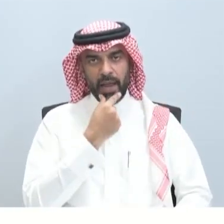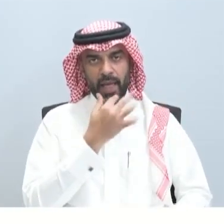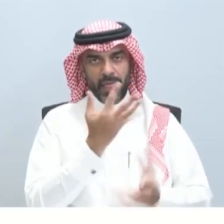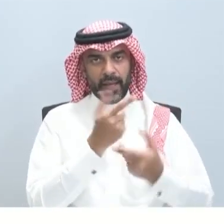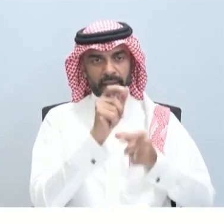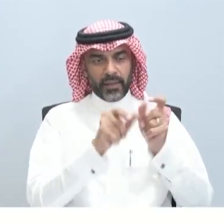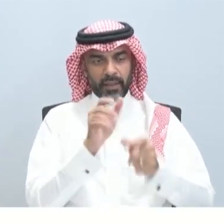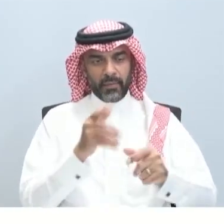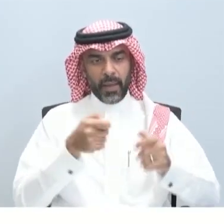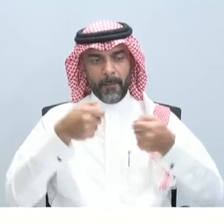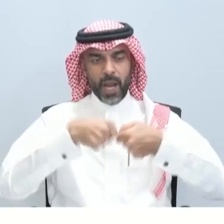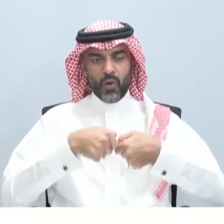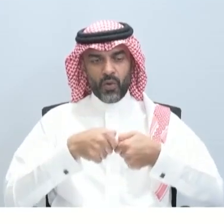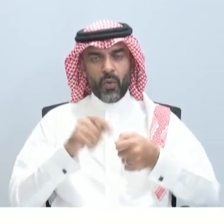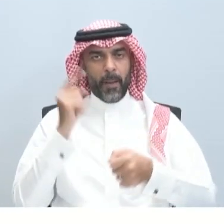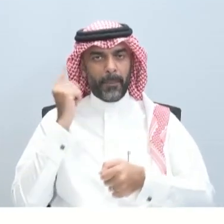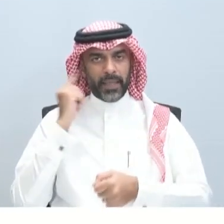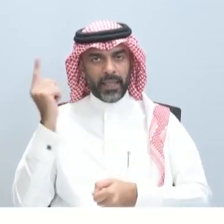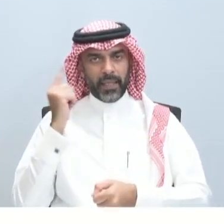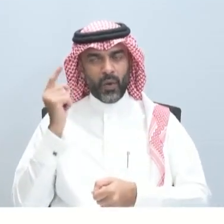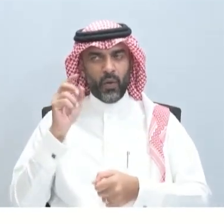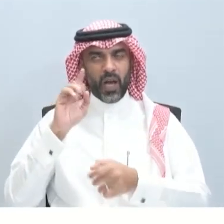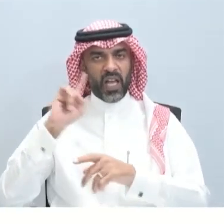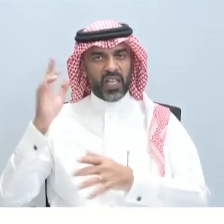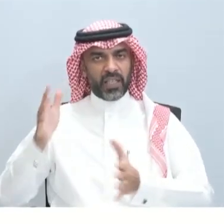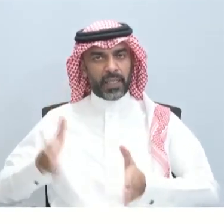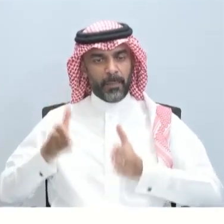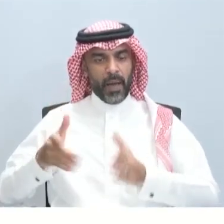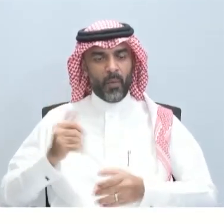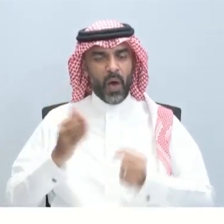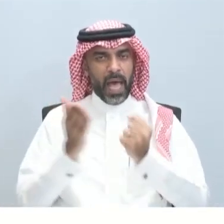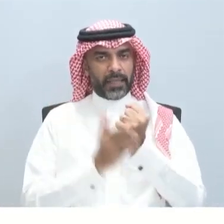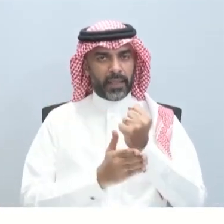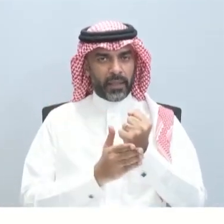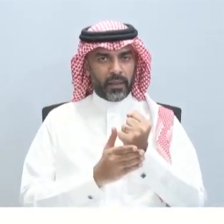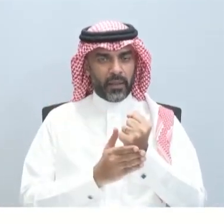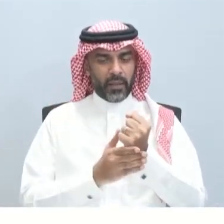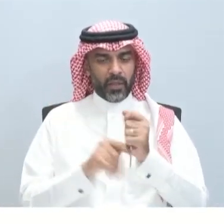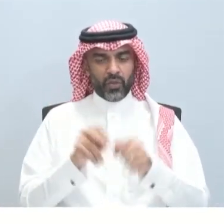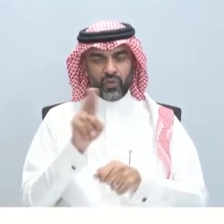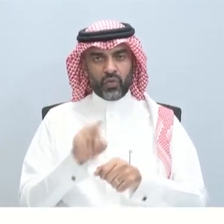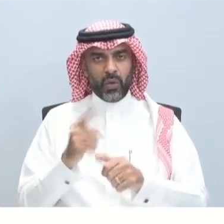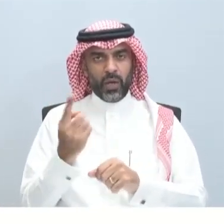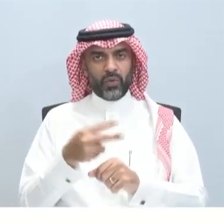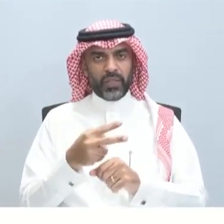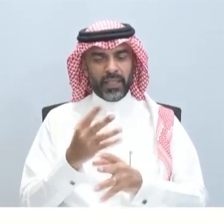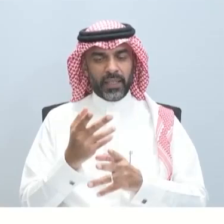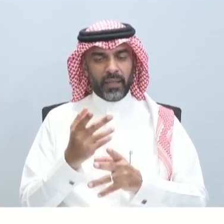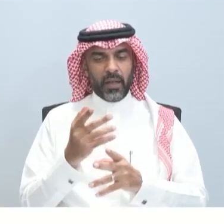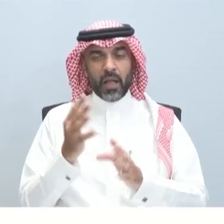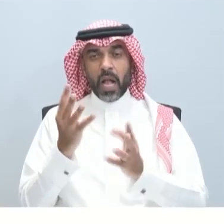بالملايين المدينه وعدد سكانها بالملايين الشرقيه وعسير كذلك السؤال رقم 21 يقول